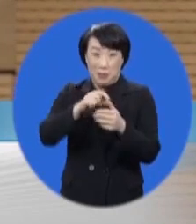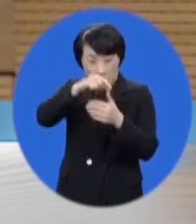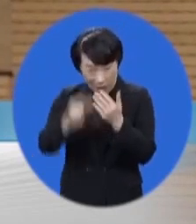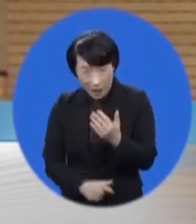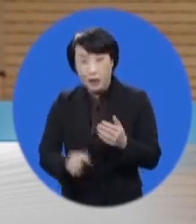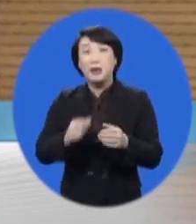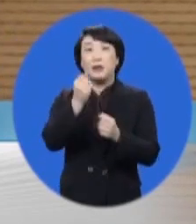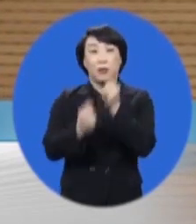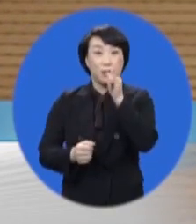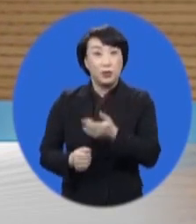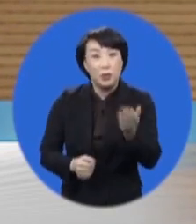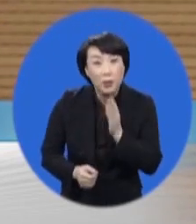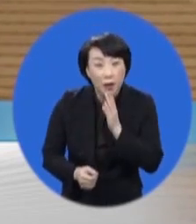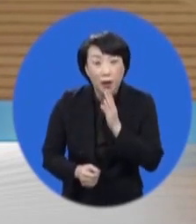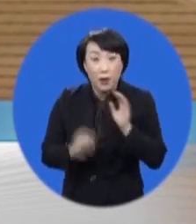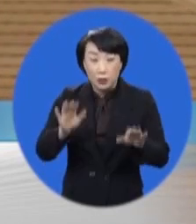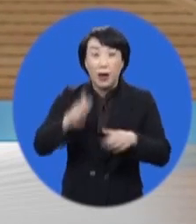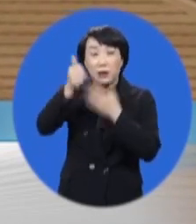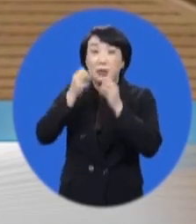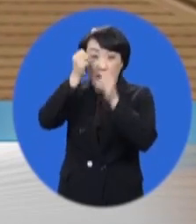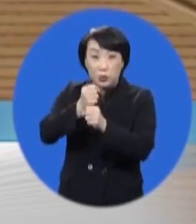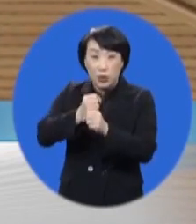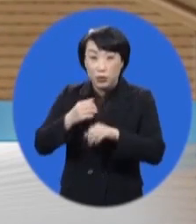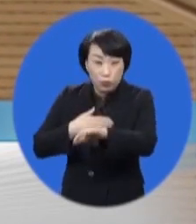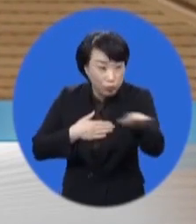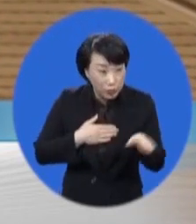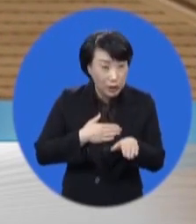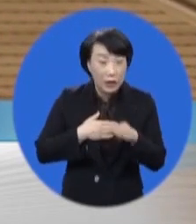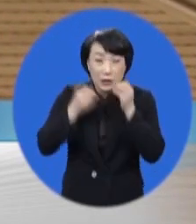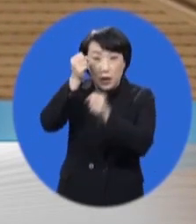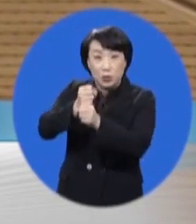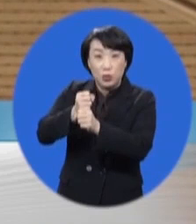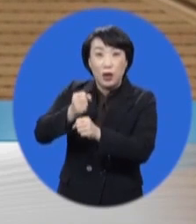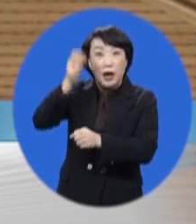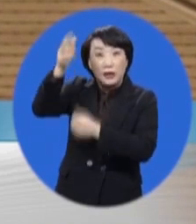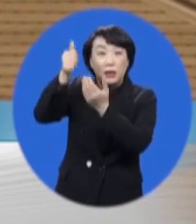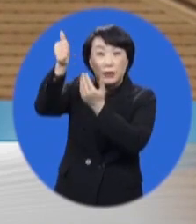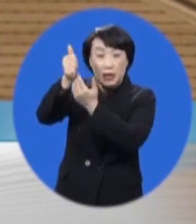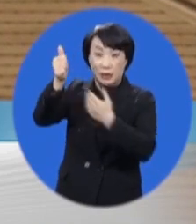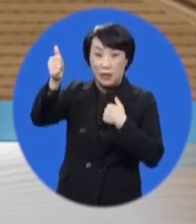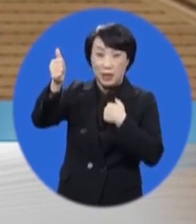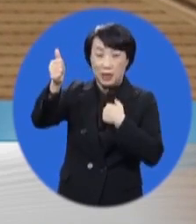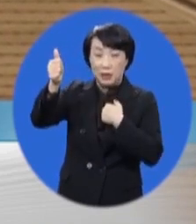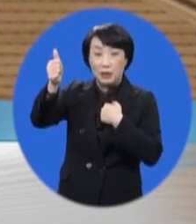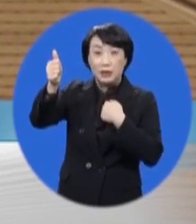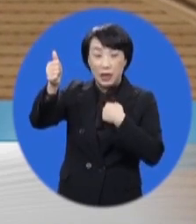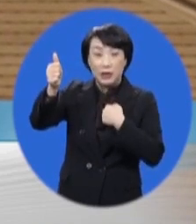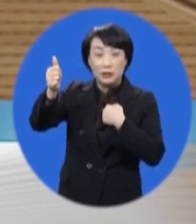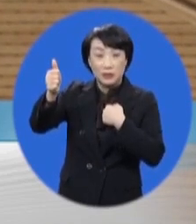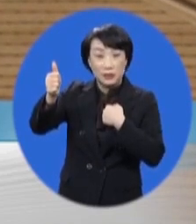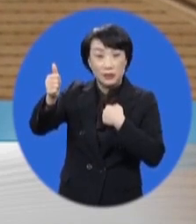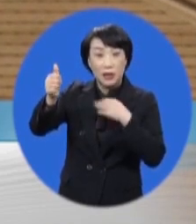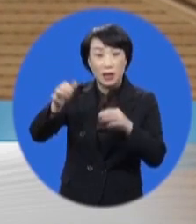말입니다. 그럼 하나님이 창조하시니가 창조한 자에게, 창조자의 피조물에게